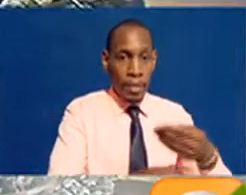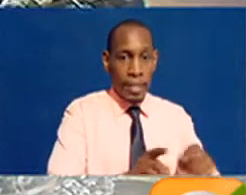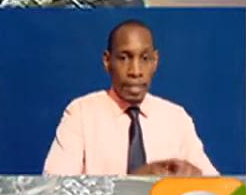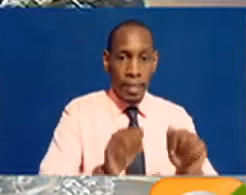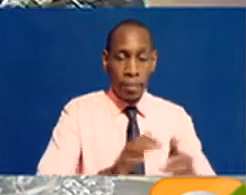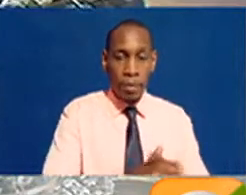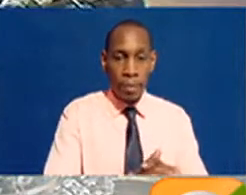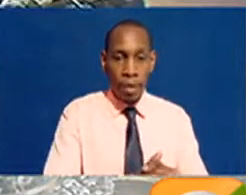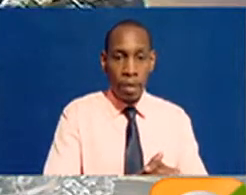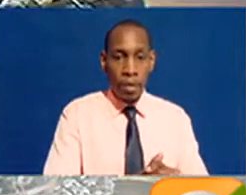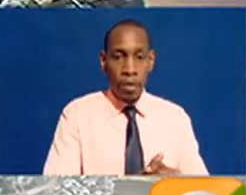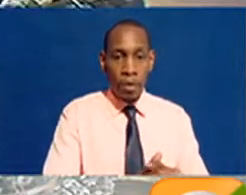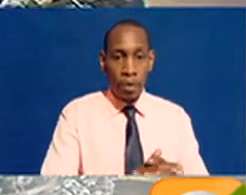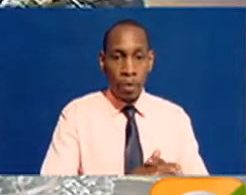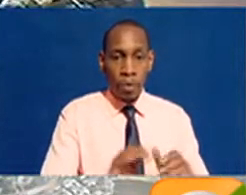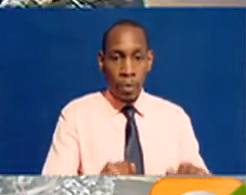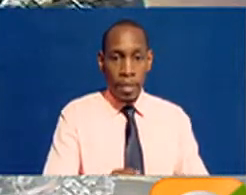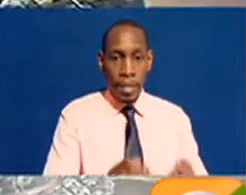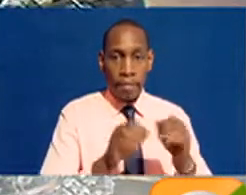ili kuepuka hasara.